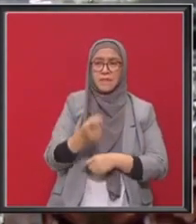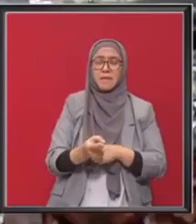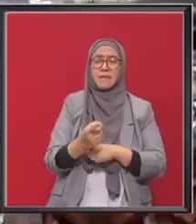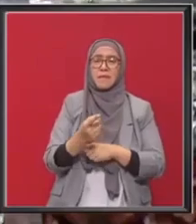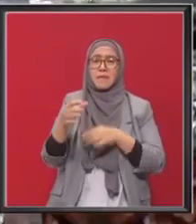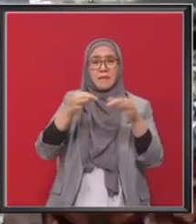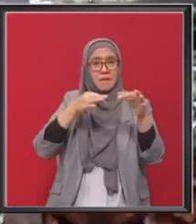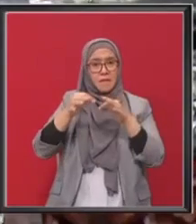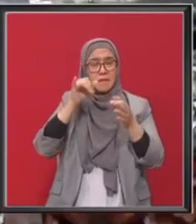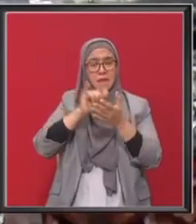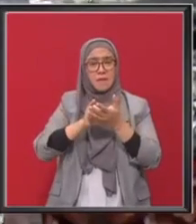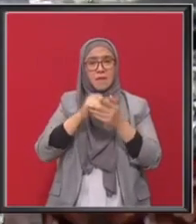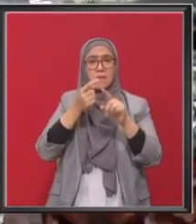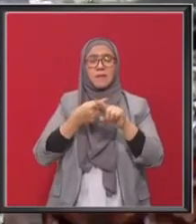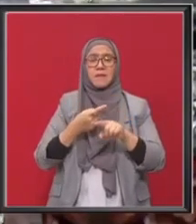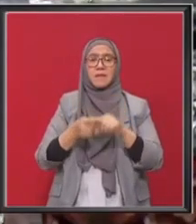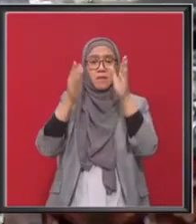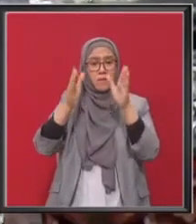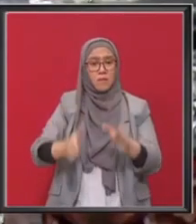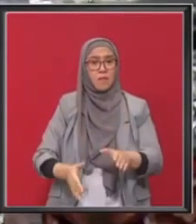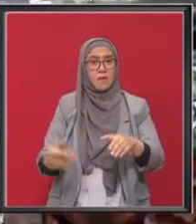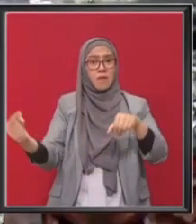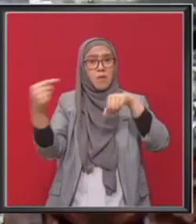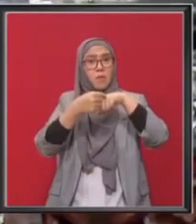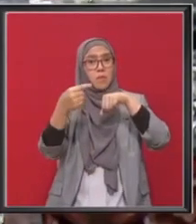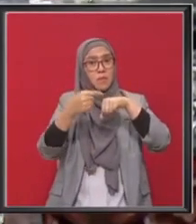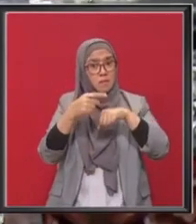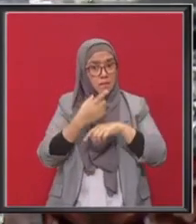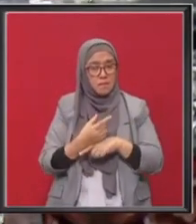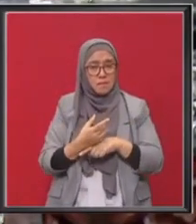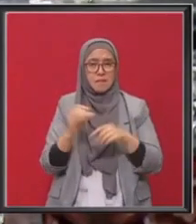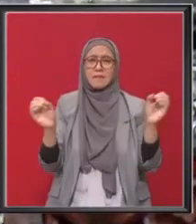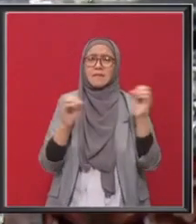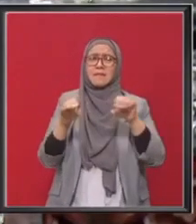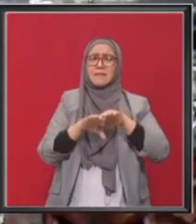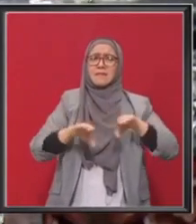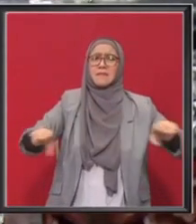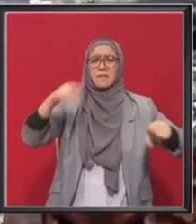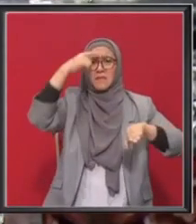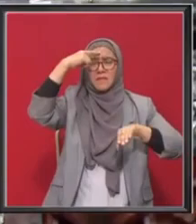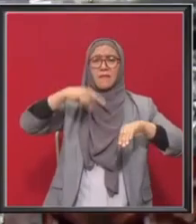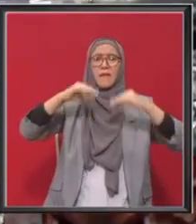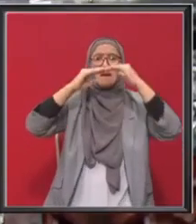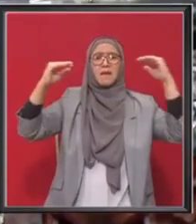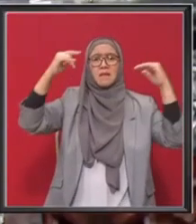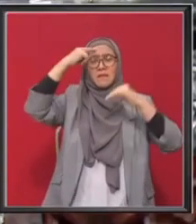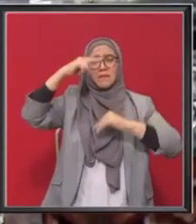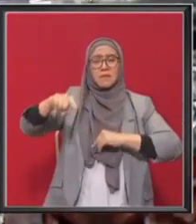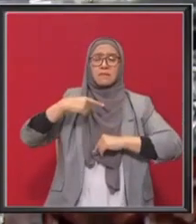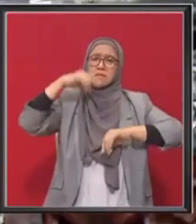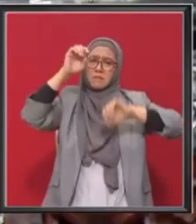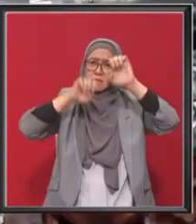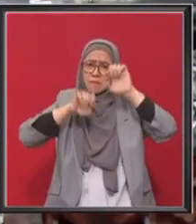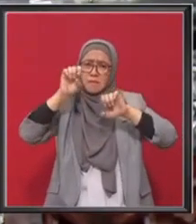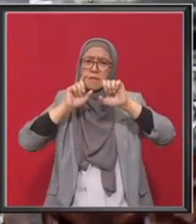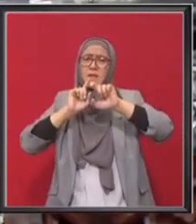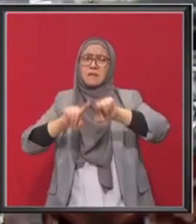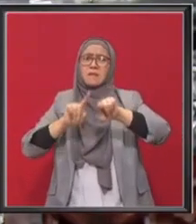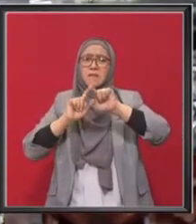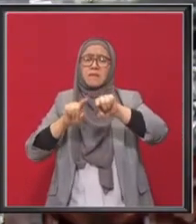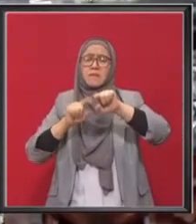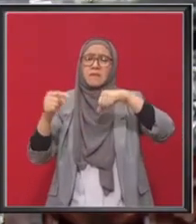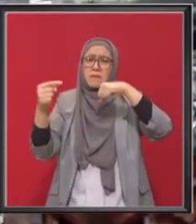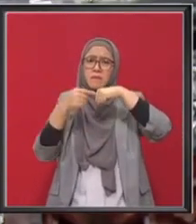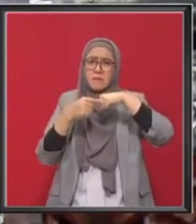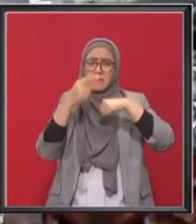orang yang menuduh dan ketidak satu platform yang adil untuk menilai tuduhan dan lemahnya waktu dengan Karena itulah kita lihat disuruh panjang